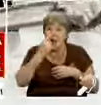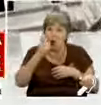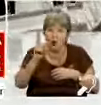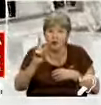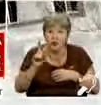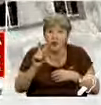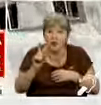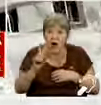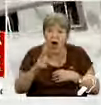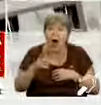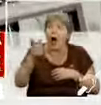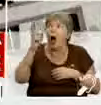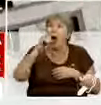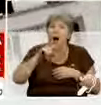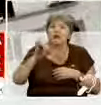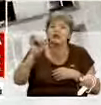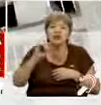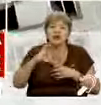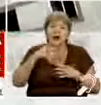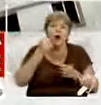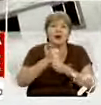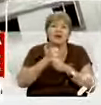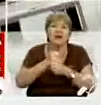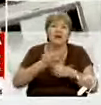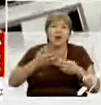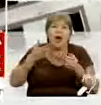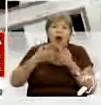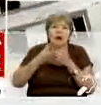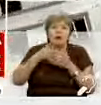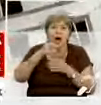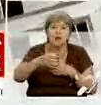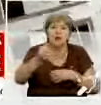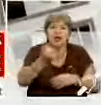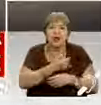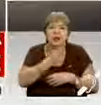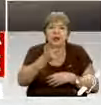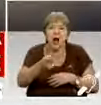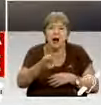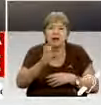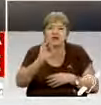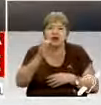asemenea acte criminale, aluzie la declarațiile făcute în timpul vizitei președintelui chinez.